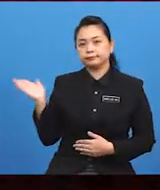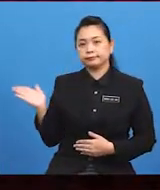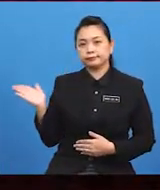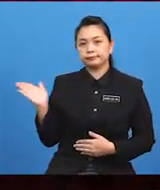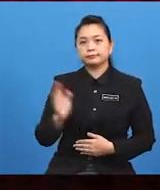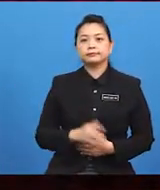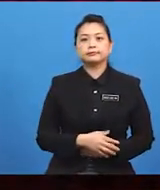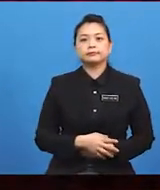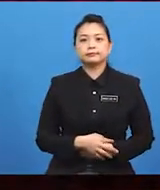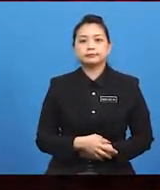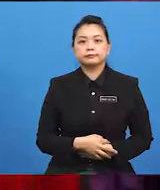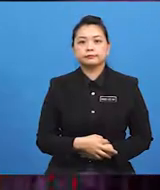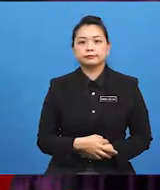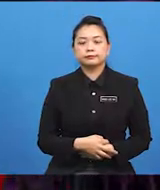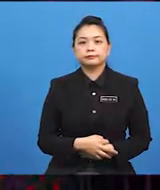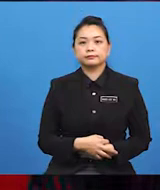A major.